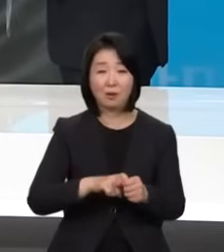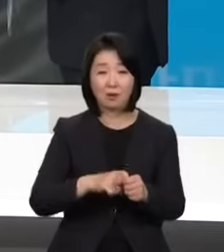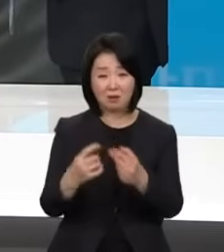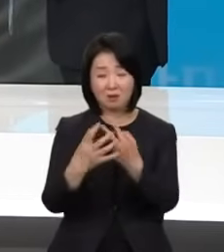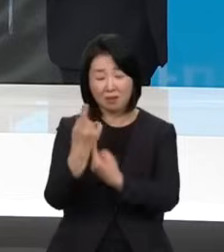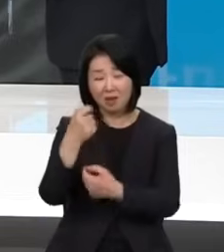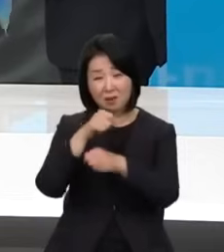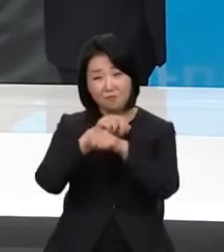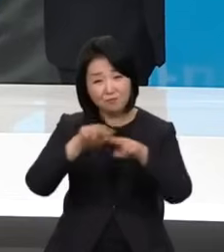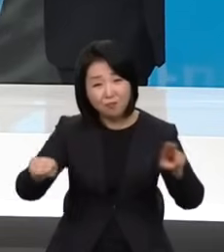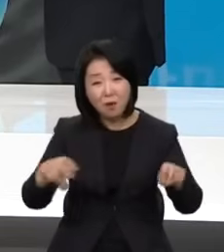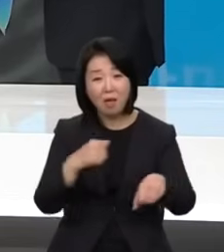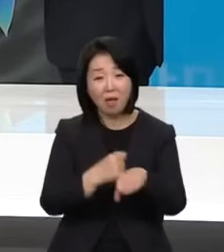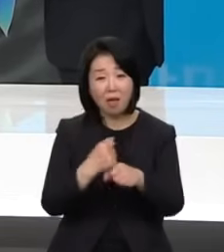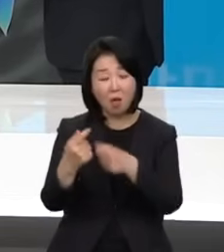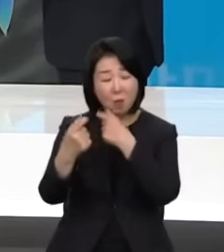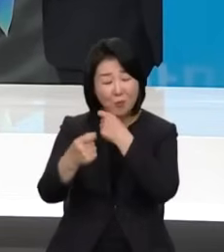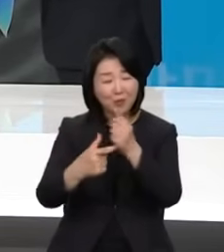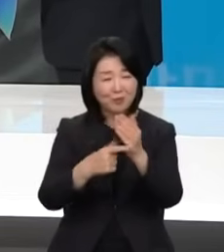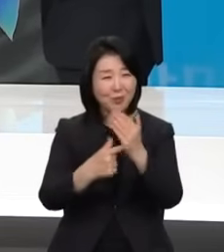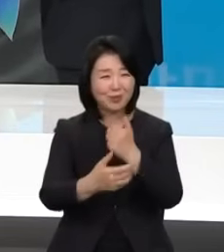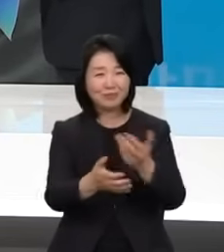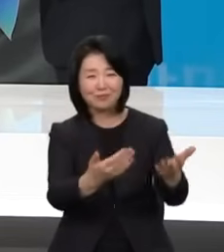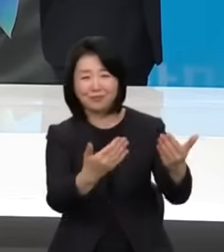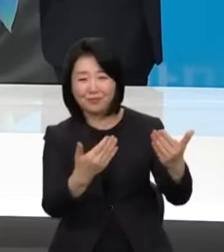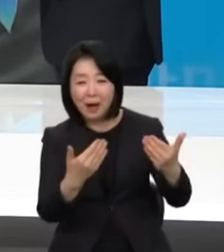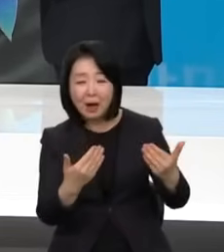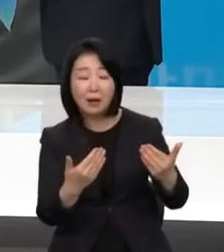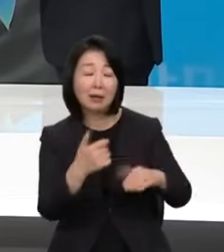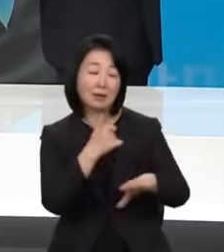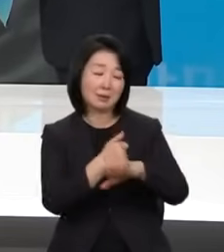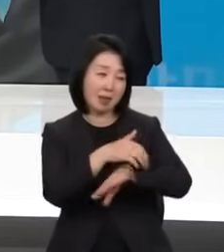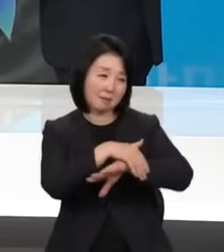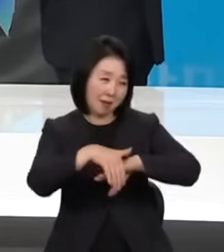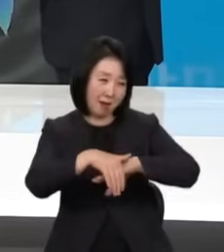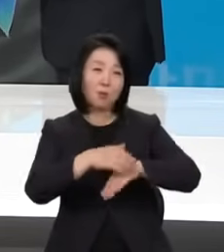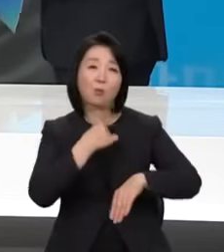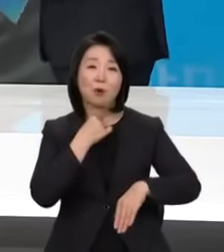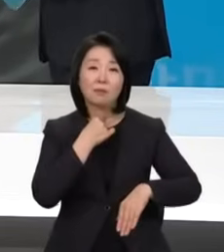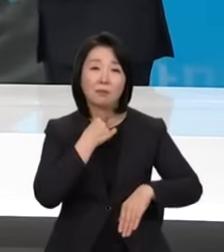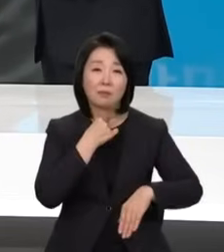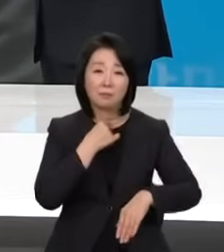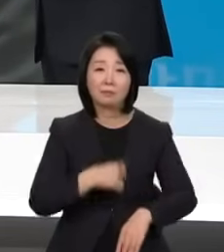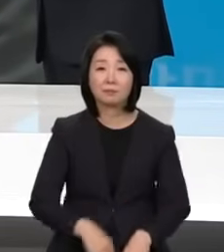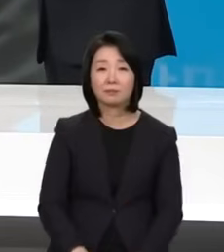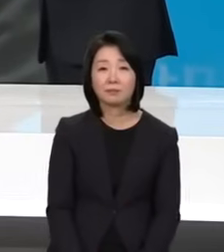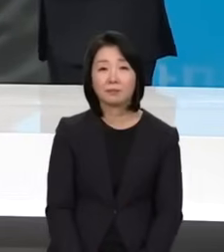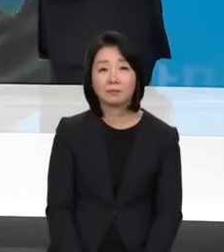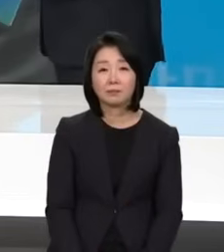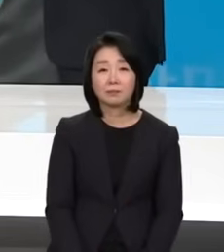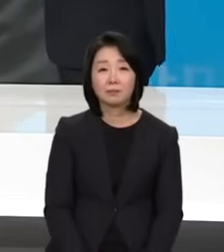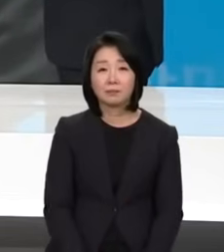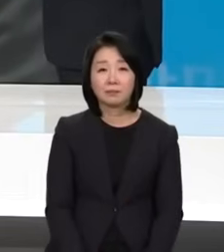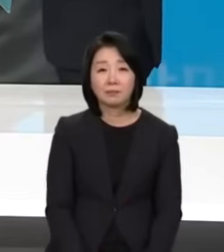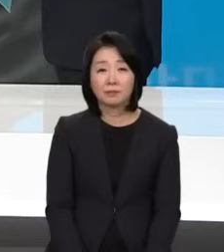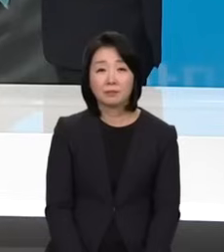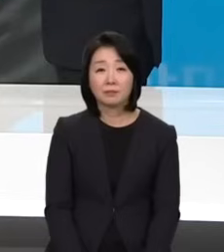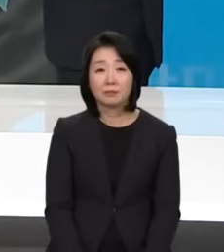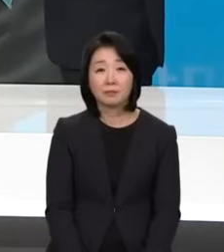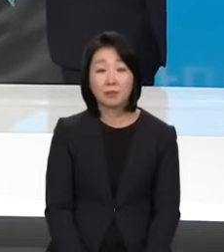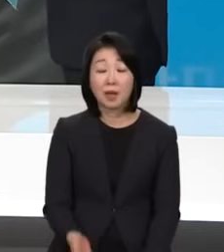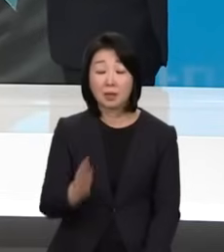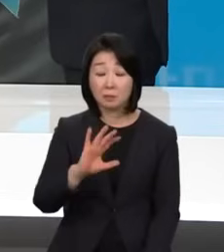단일화가 무산되더라도 보수 표심을 자극해서 득표하겠다. 이런 계획된 일정이 아니냐라는 분석이 나오고 있습니다. 자, 반면